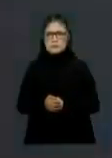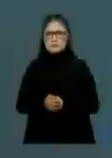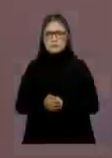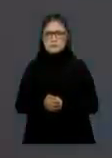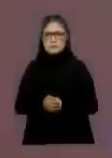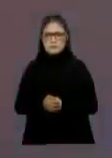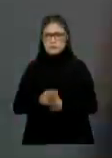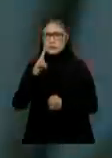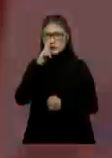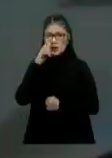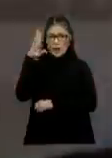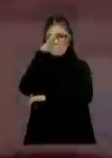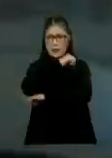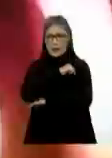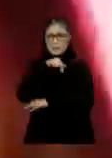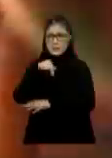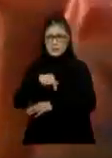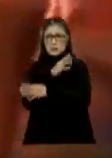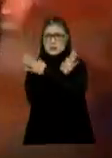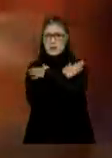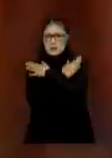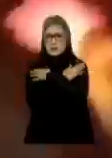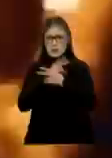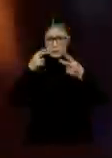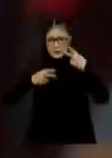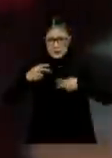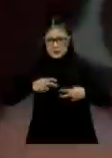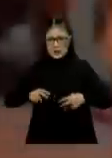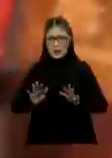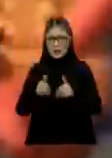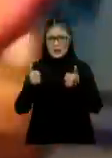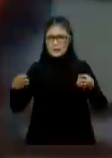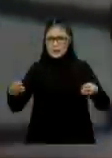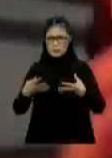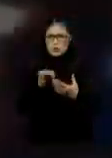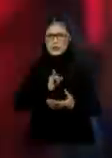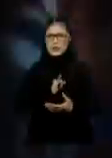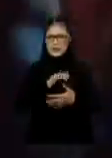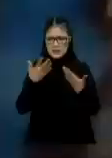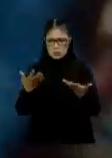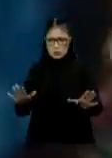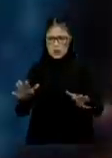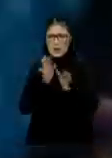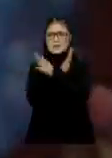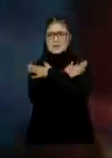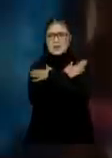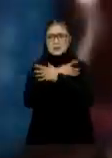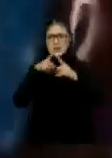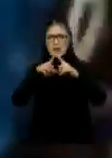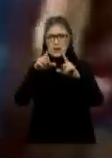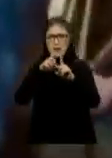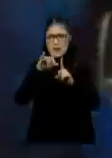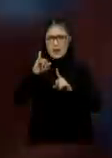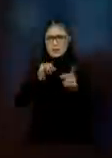Senin malam, setelah berhasil diidentifikasi di Rumah Sakit Polri Kramat Jati, Jakarta Timur, jenazah Ardi Nur Cahyanto tiba di rumah duka di kawasan Depok,